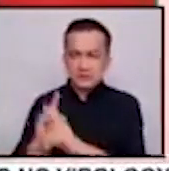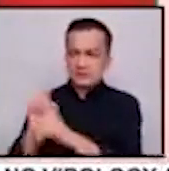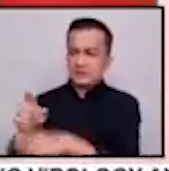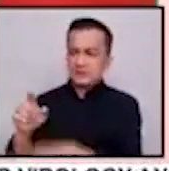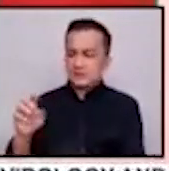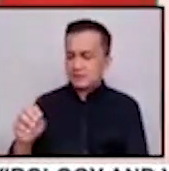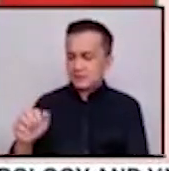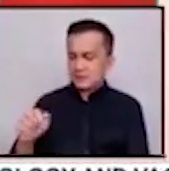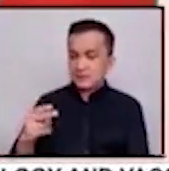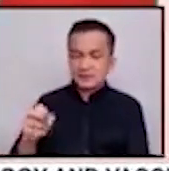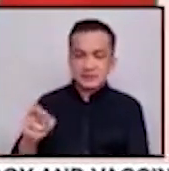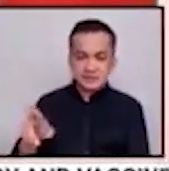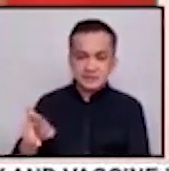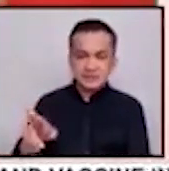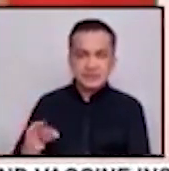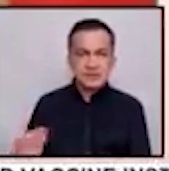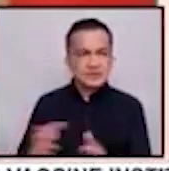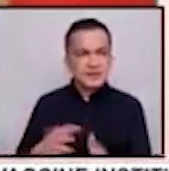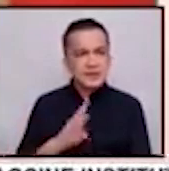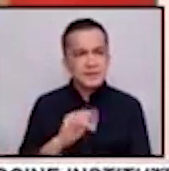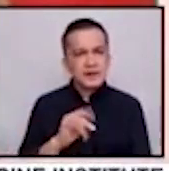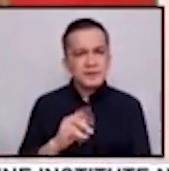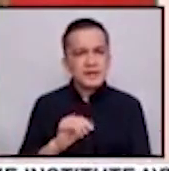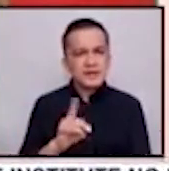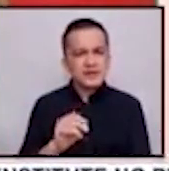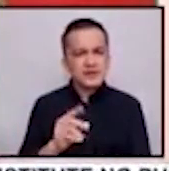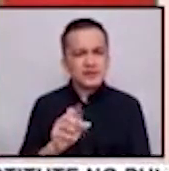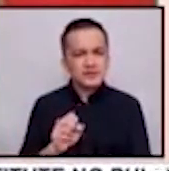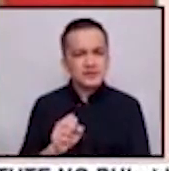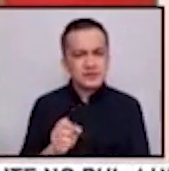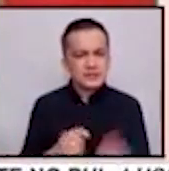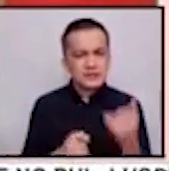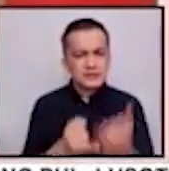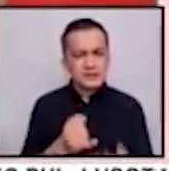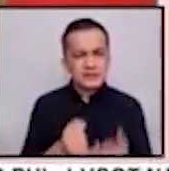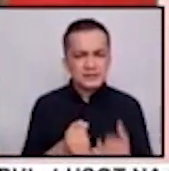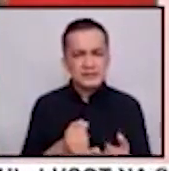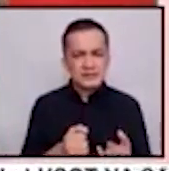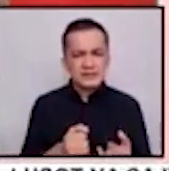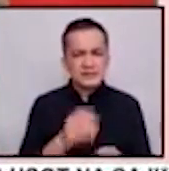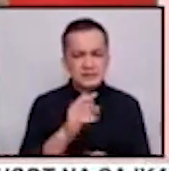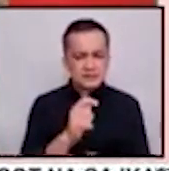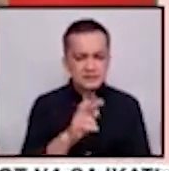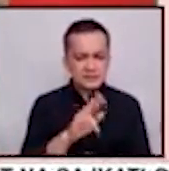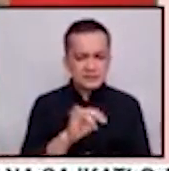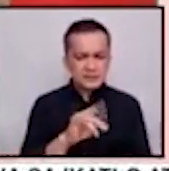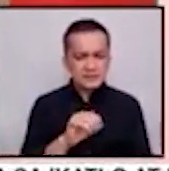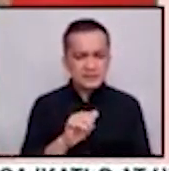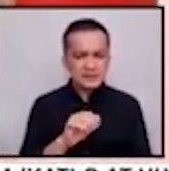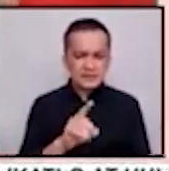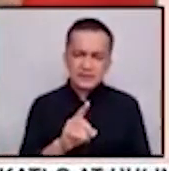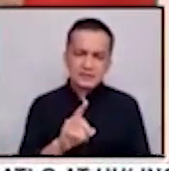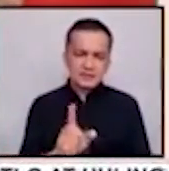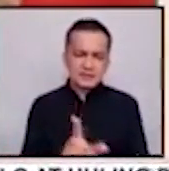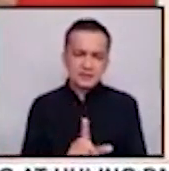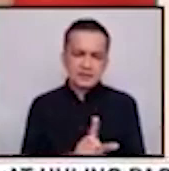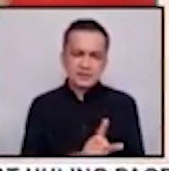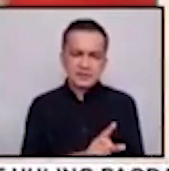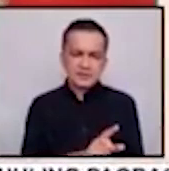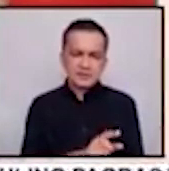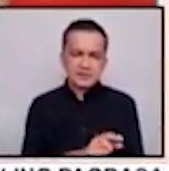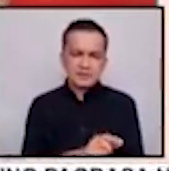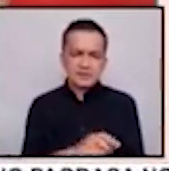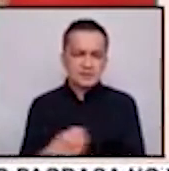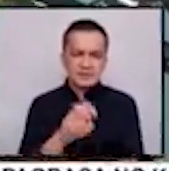then Barbados bago ako mapadpad sa Trinidad. Finally Trinidad and Tobago. So, it was a long journey bago makapunta doon.